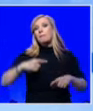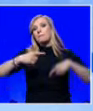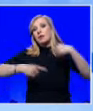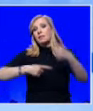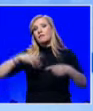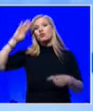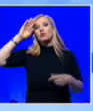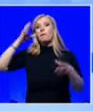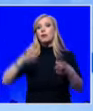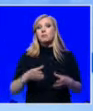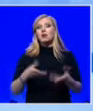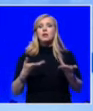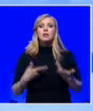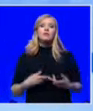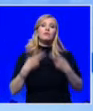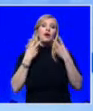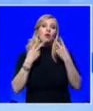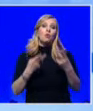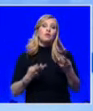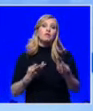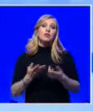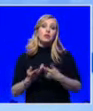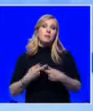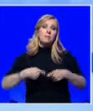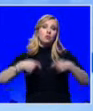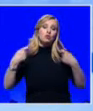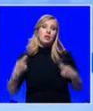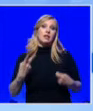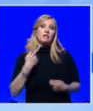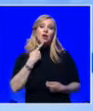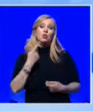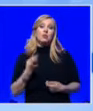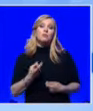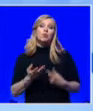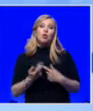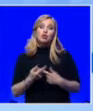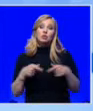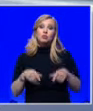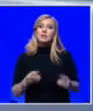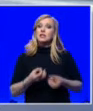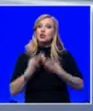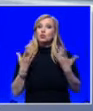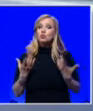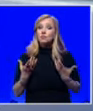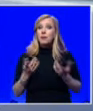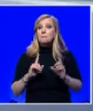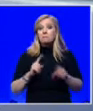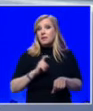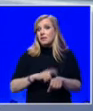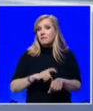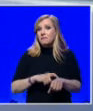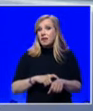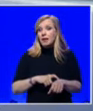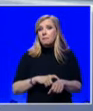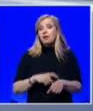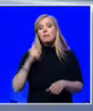служебния кабинет, само че ние това го виждаме в така продължение на 2 години и много често да се случва. Не е ли време и време